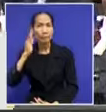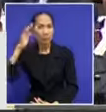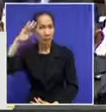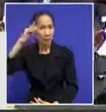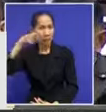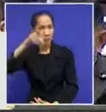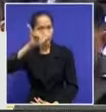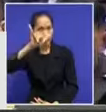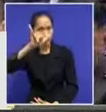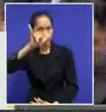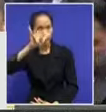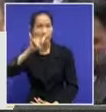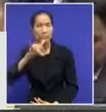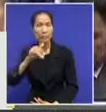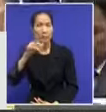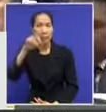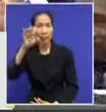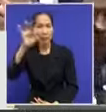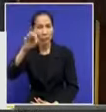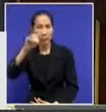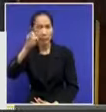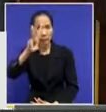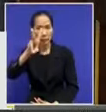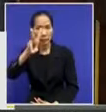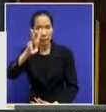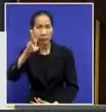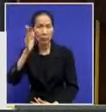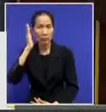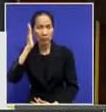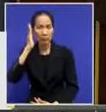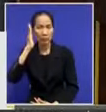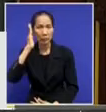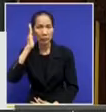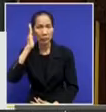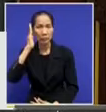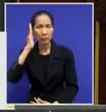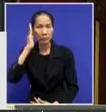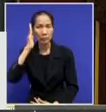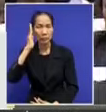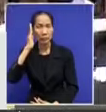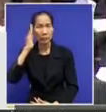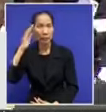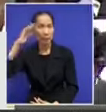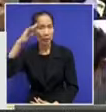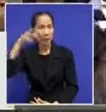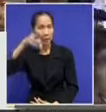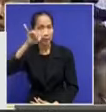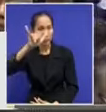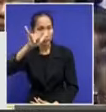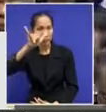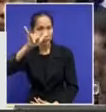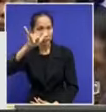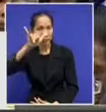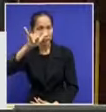พลเอกประยุทธ์จันทร์โอชาครับ 192พลอากาศเอกตรีทศสนแจ้ง พลเอกประยุทธ์จันทร์โอชา